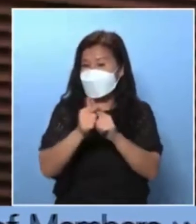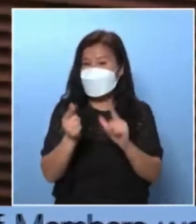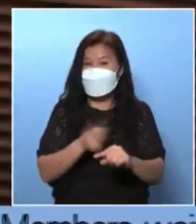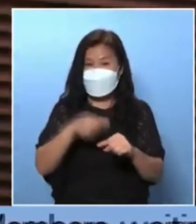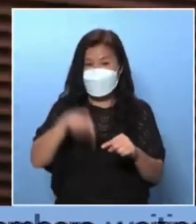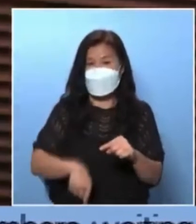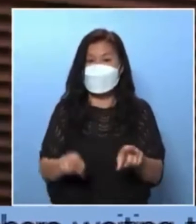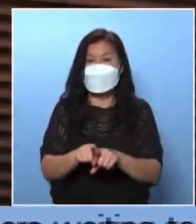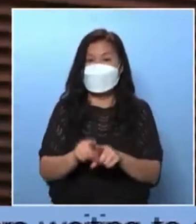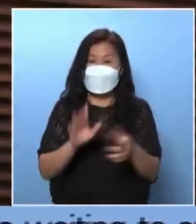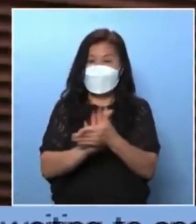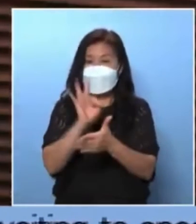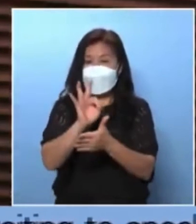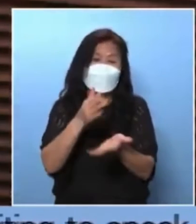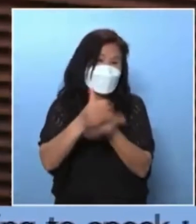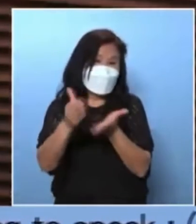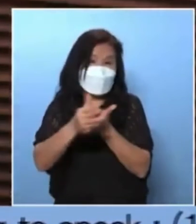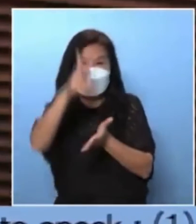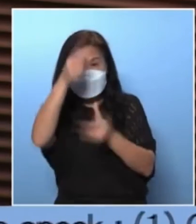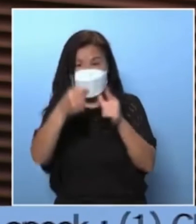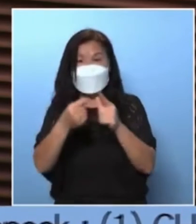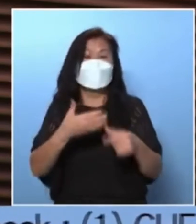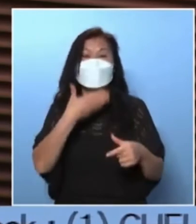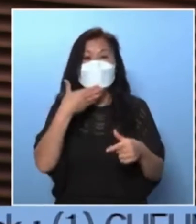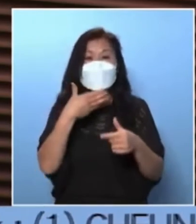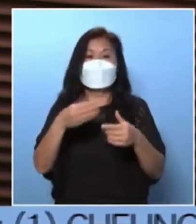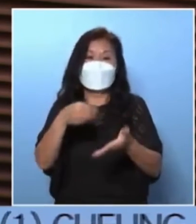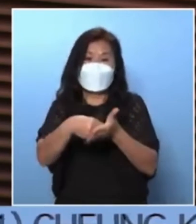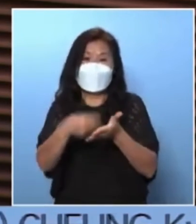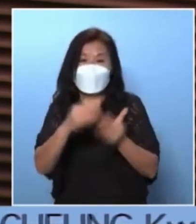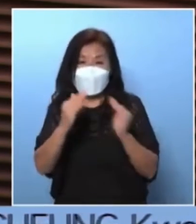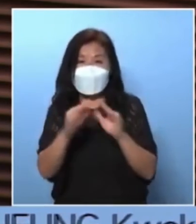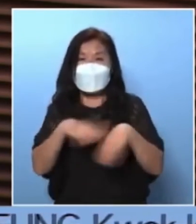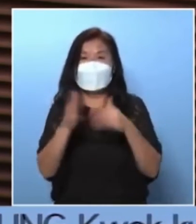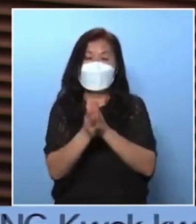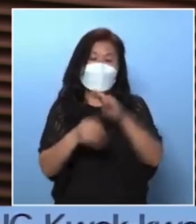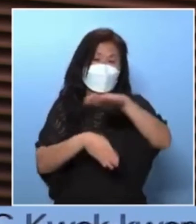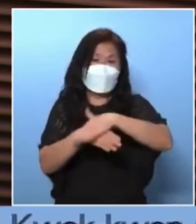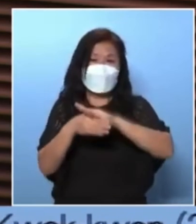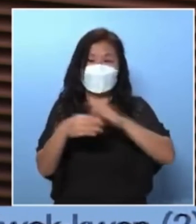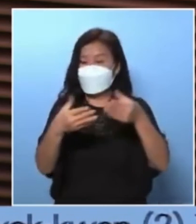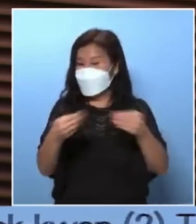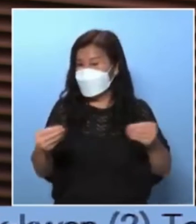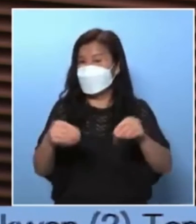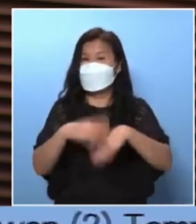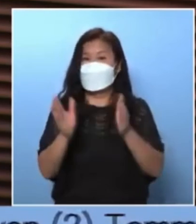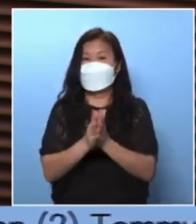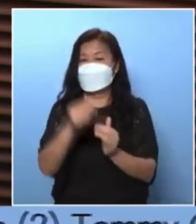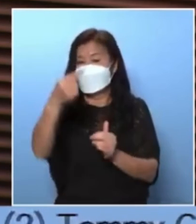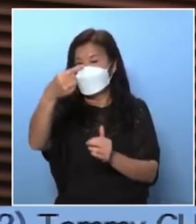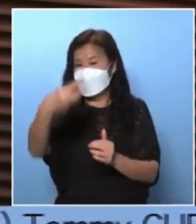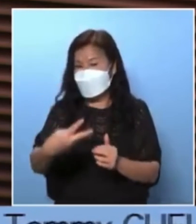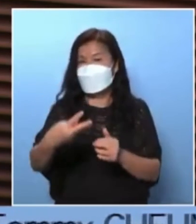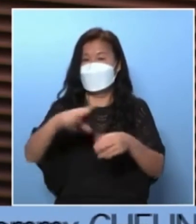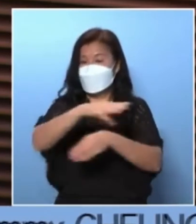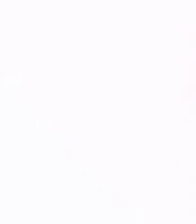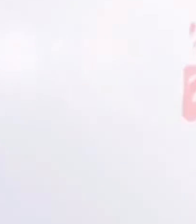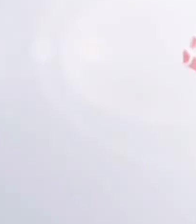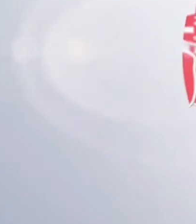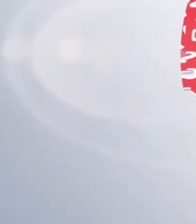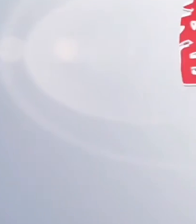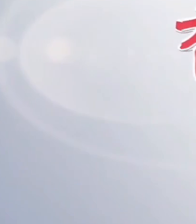要將實現三年上樓、協助青年置業、告別劏房蝸居這三大政策目標真正納入去。